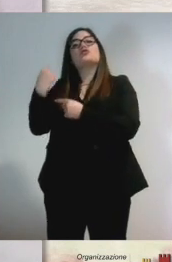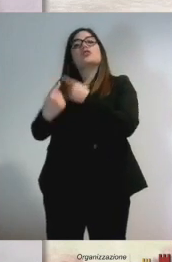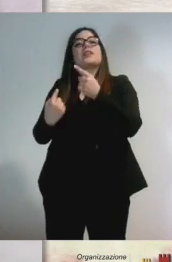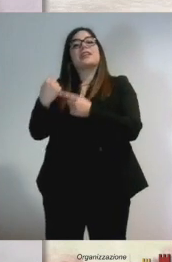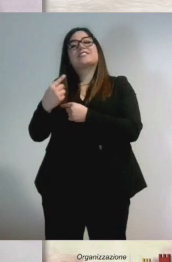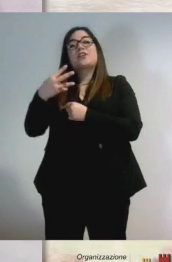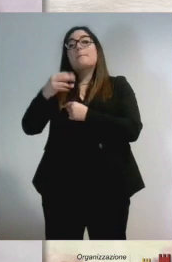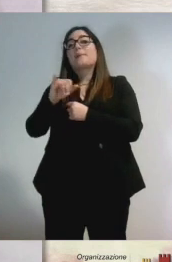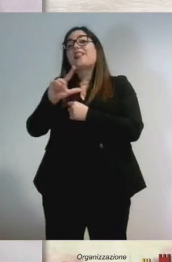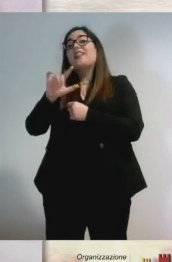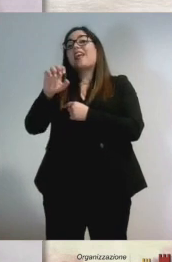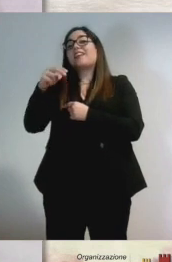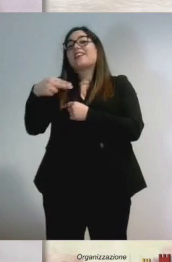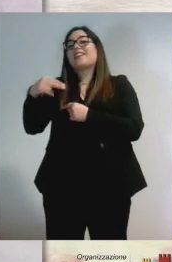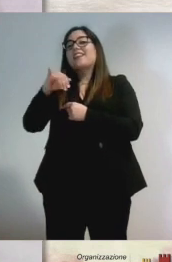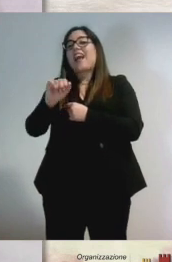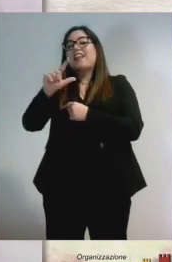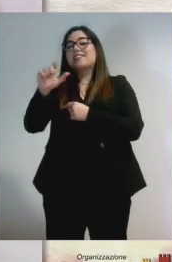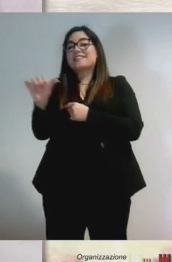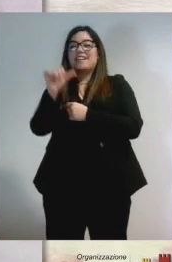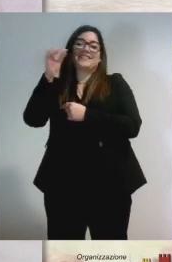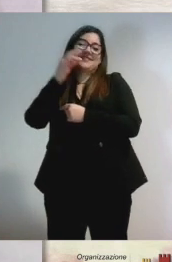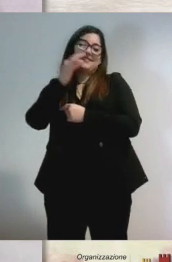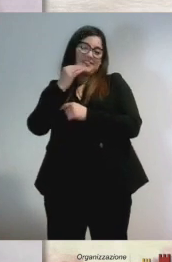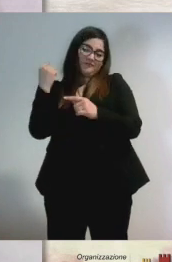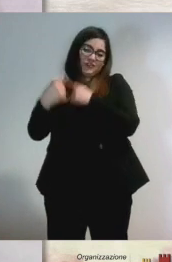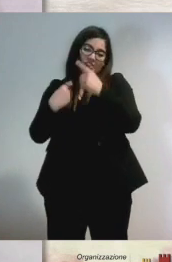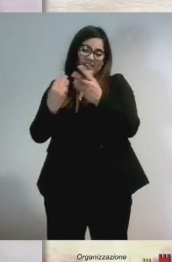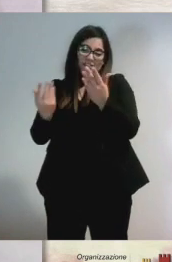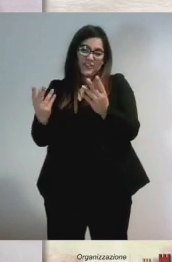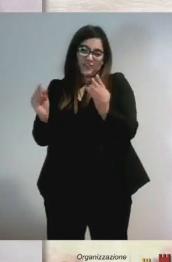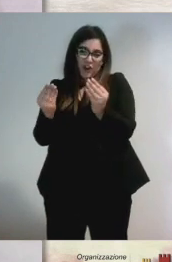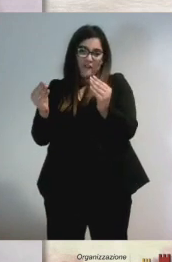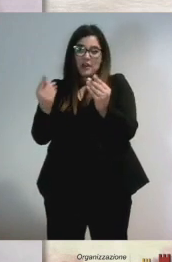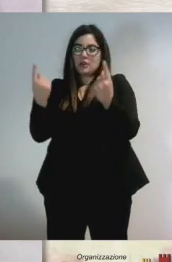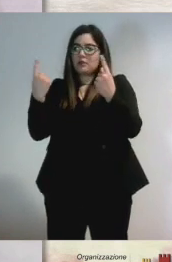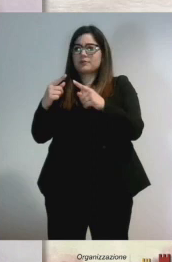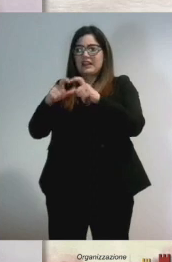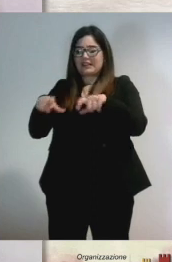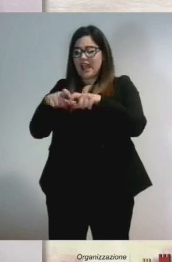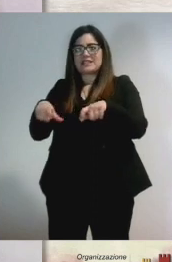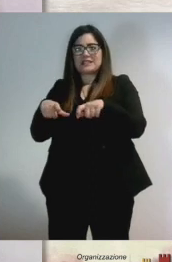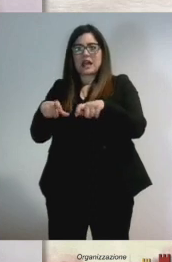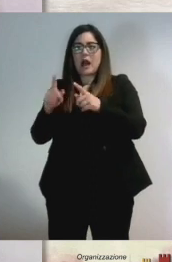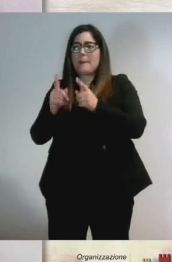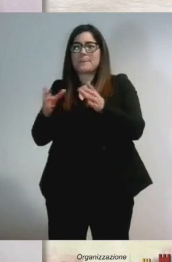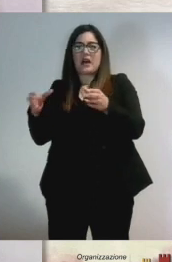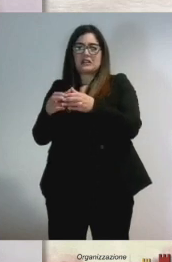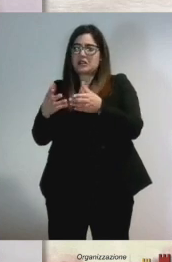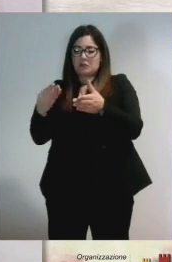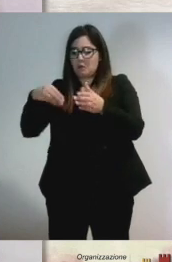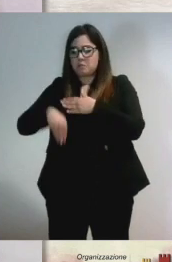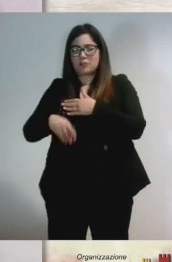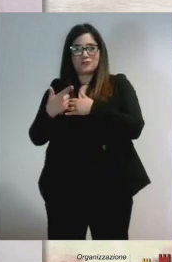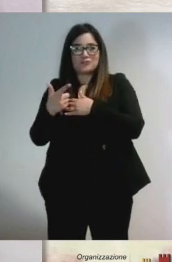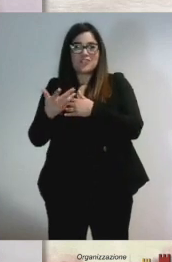millennials No la vostra generazione che non hanno avuto una tessera di partito in tasca e usano i social le piazze virtuali